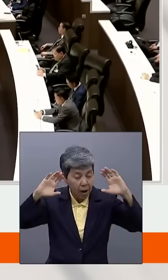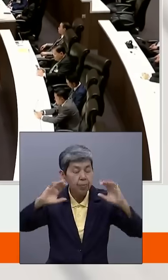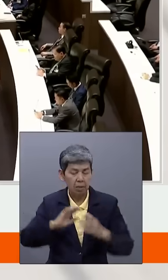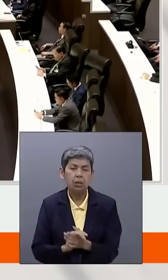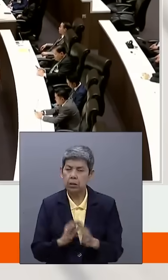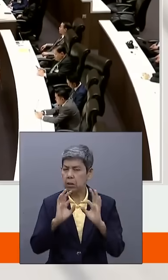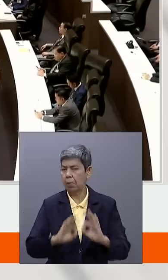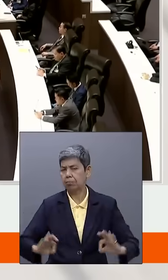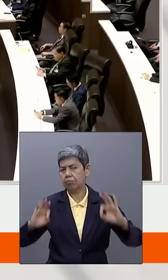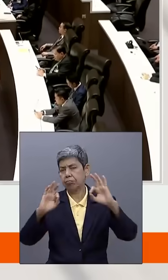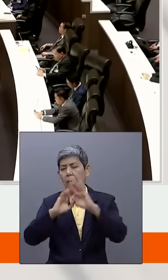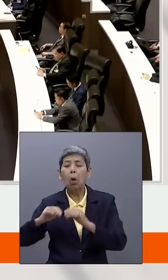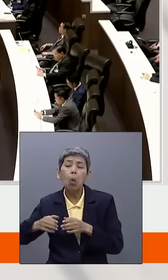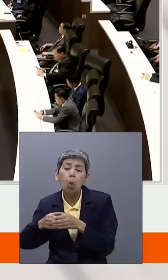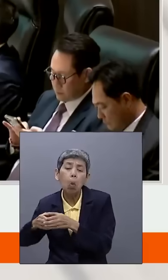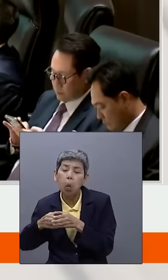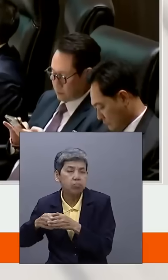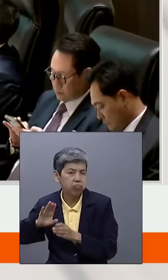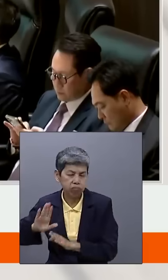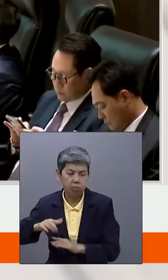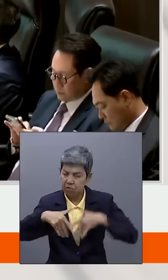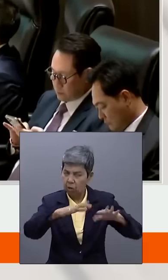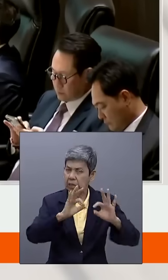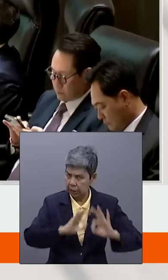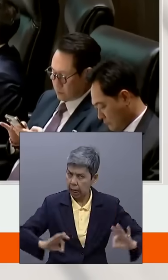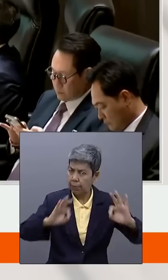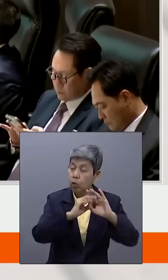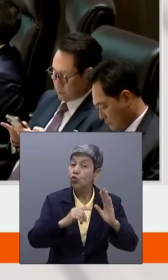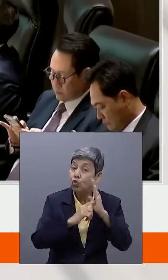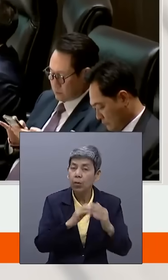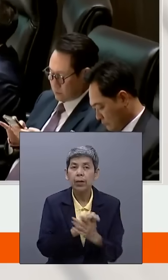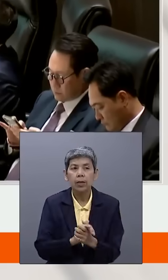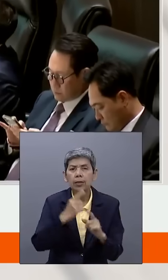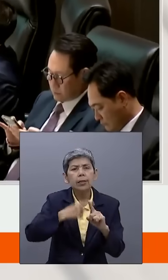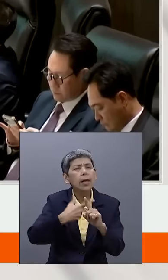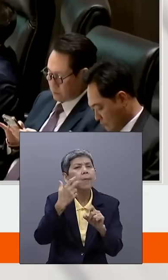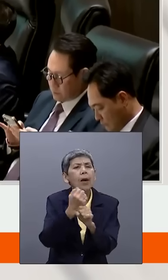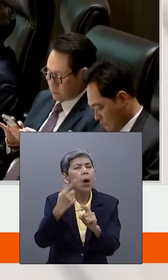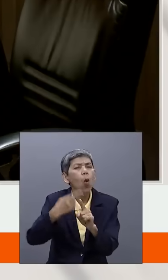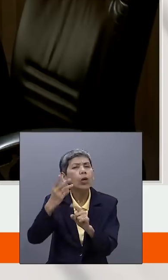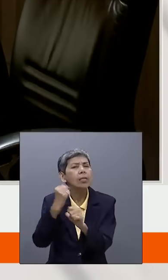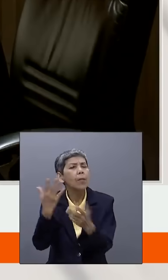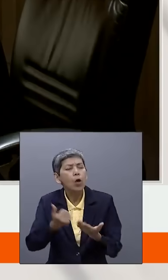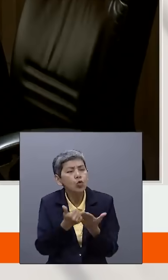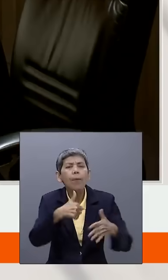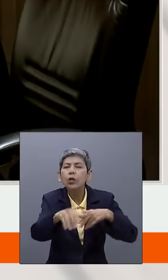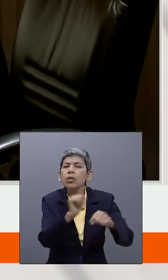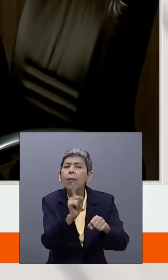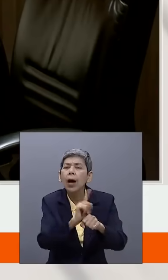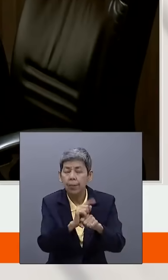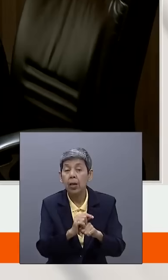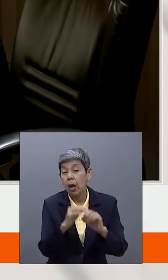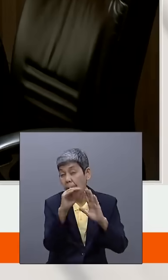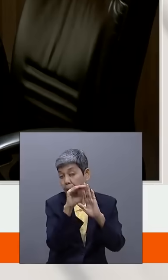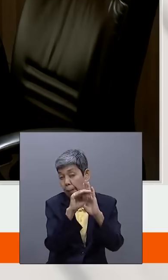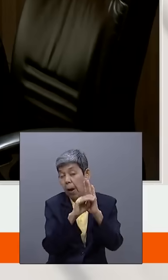ำคัญกว่า MOU ที่พวกเขาทำกันเองใช่ไหมครับเช่น3เดือนจะทำอะไร6เดือนทำอะไรให้ประชาชนถ้าอเจนดาของ